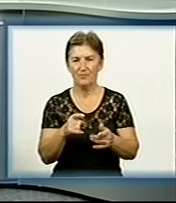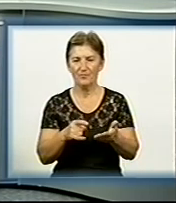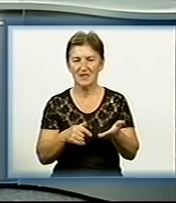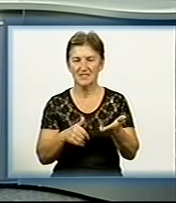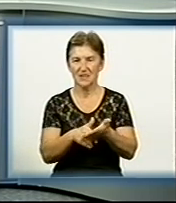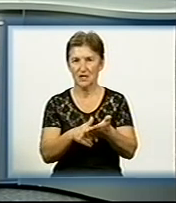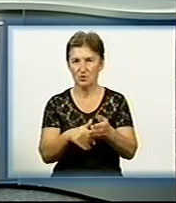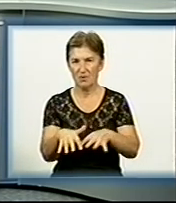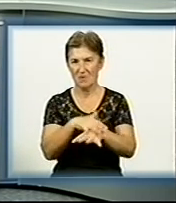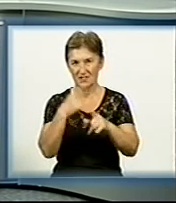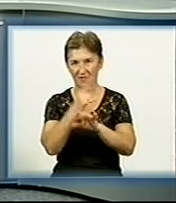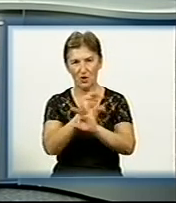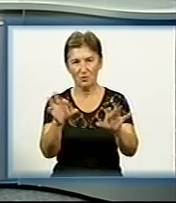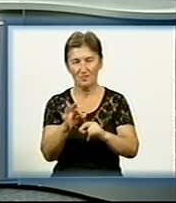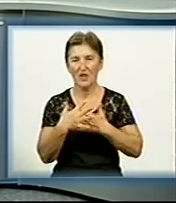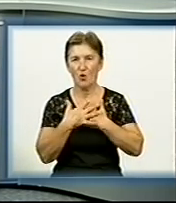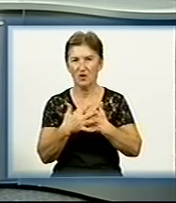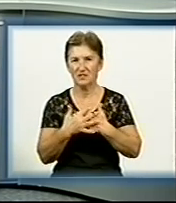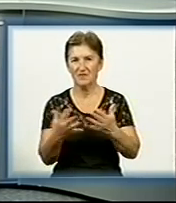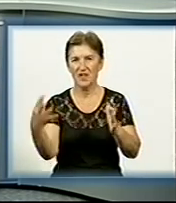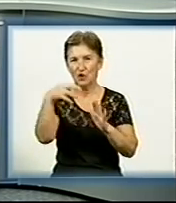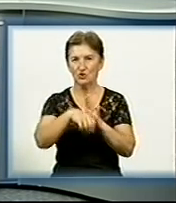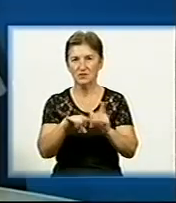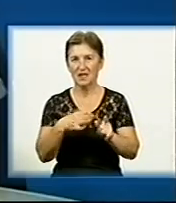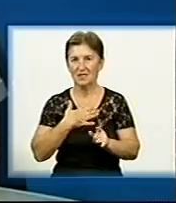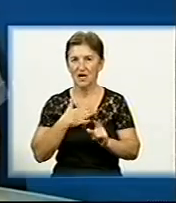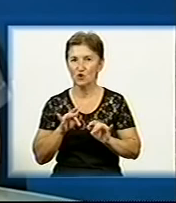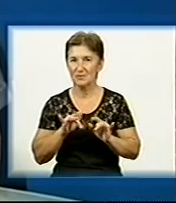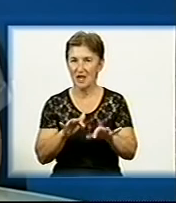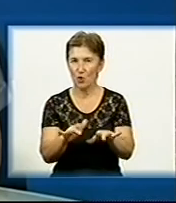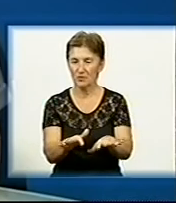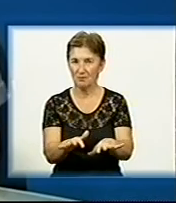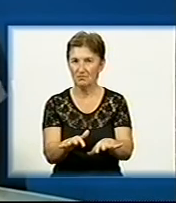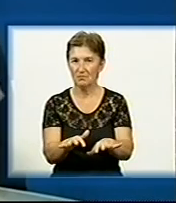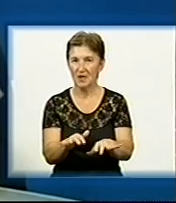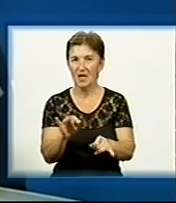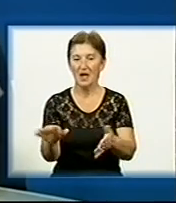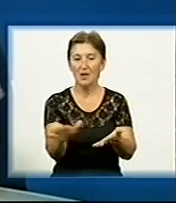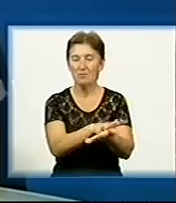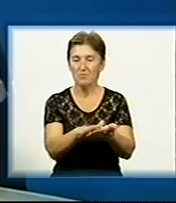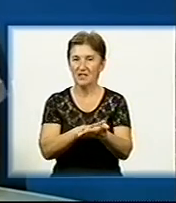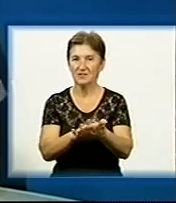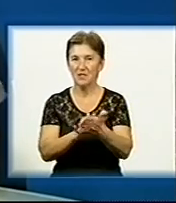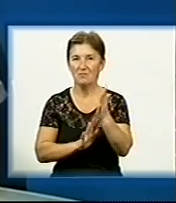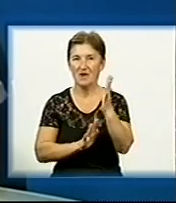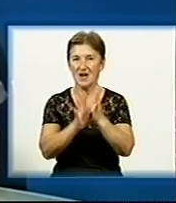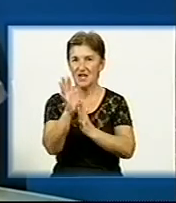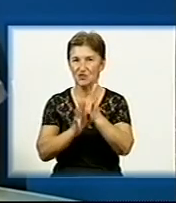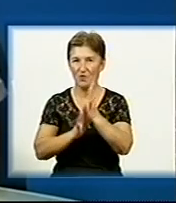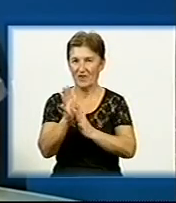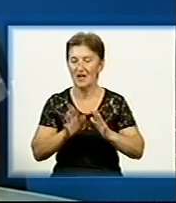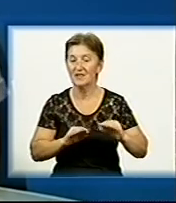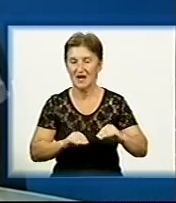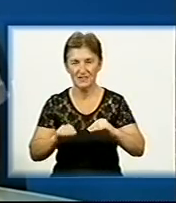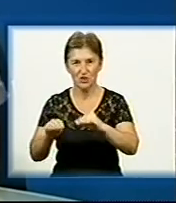інформації, вони також дуже активно долучаються до наших заходів і прибирання лісових насаджень безпосередньо